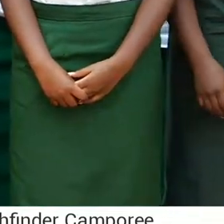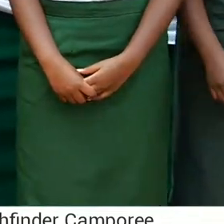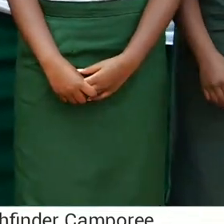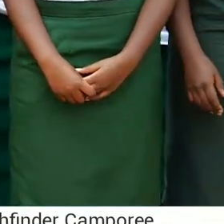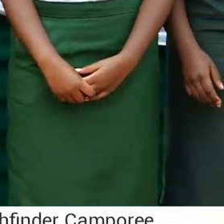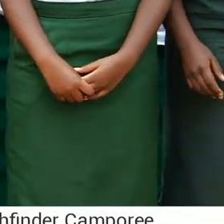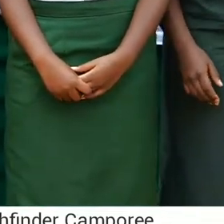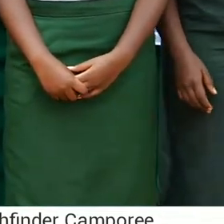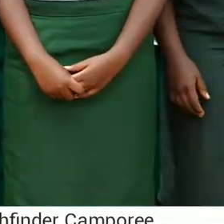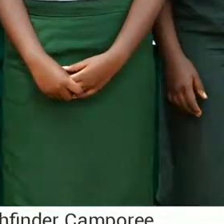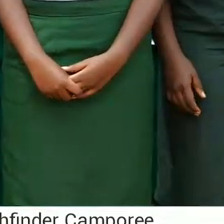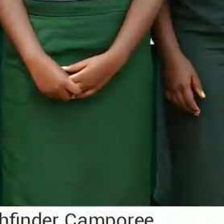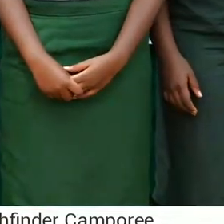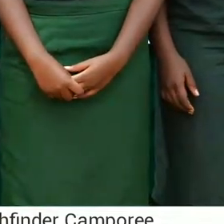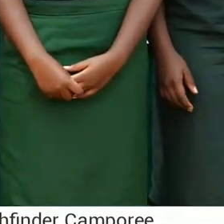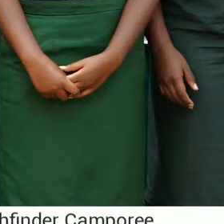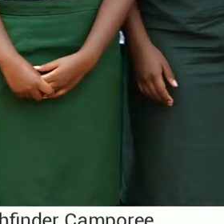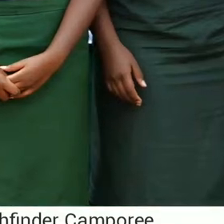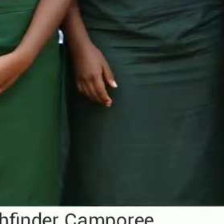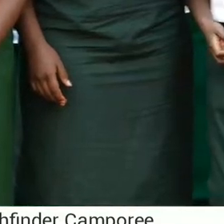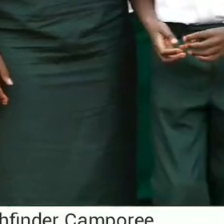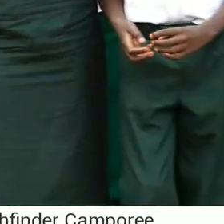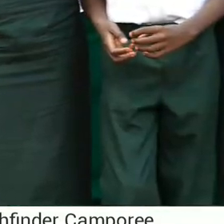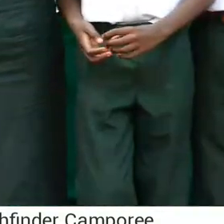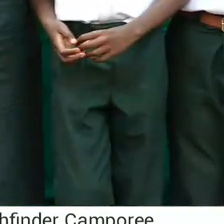mavumbi, urudi mavumbini.